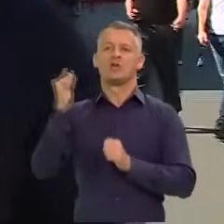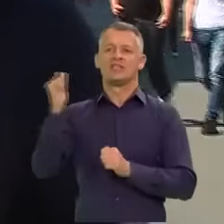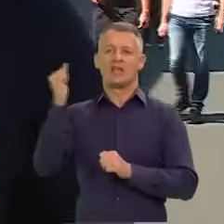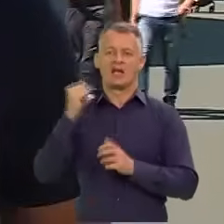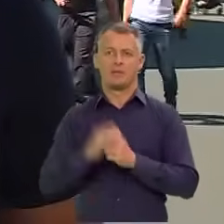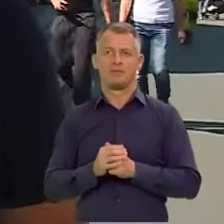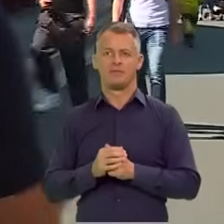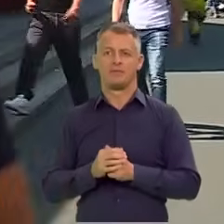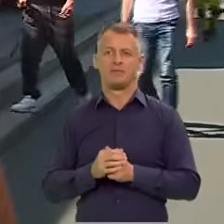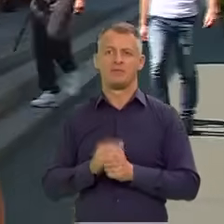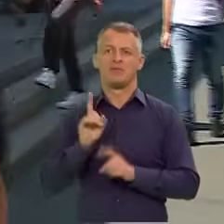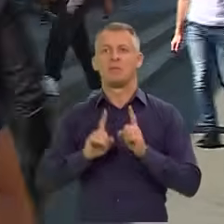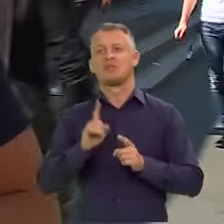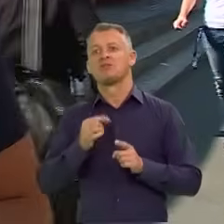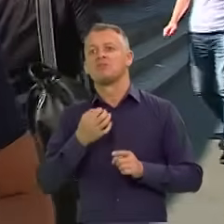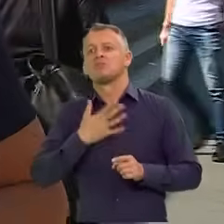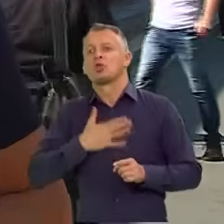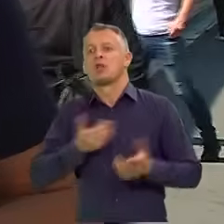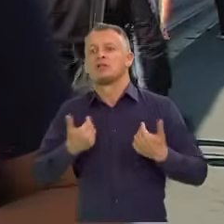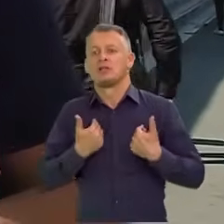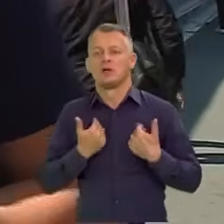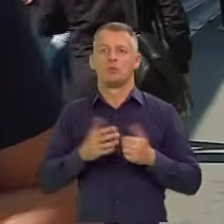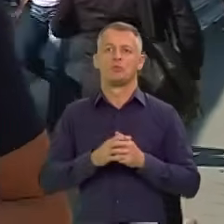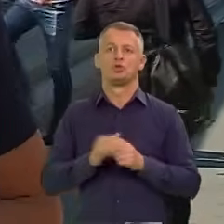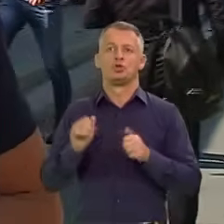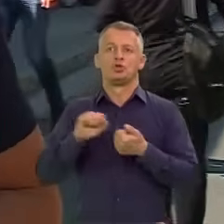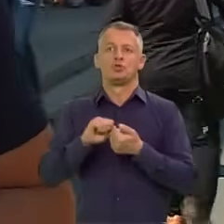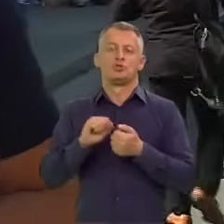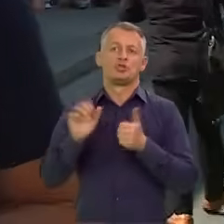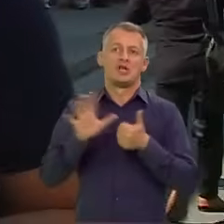îl am. Pot să petrec undeva în jur și de 6-7